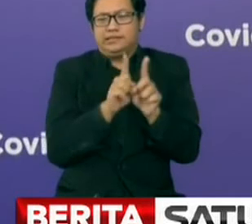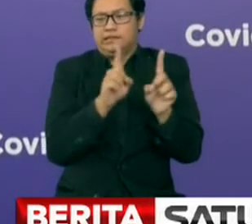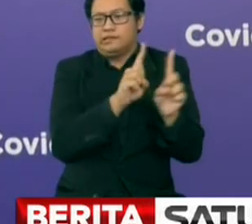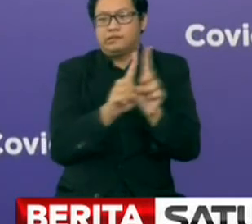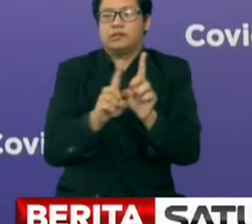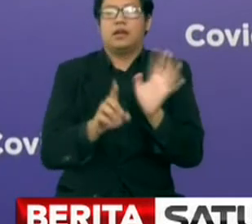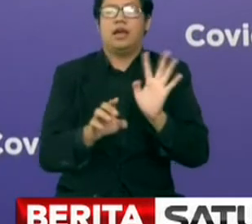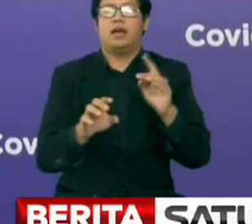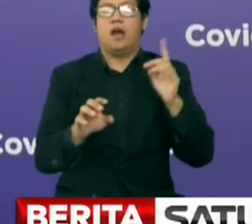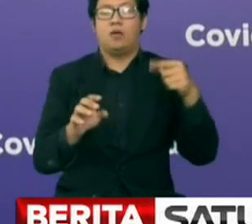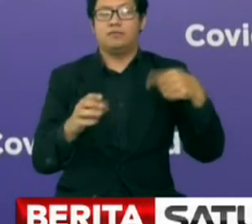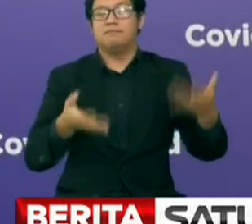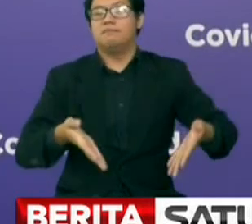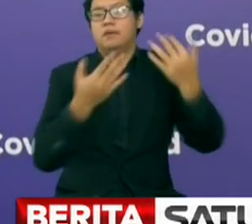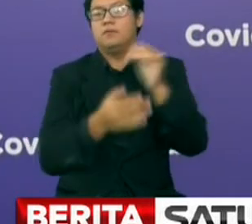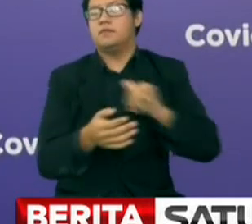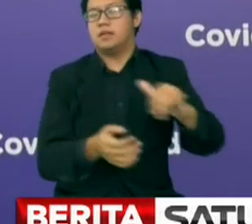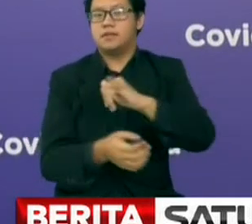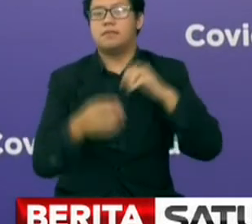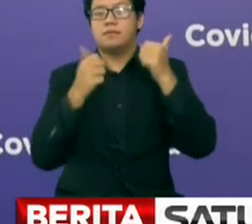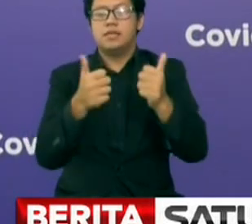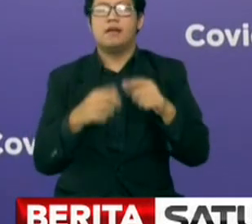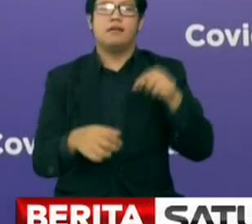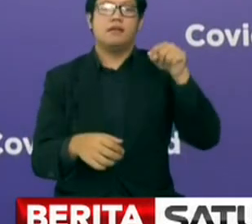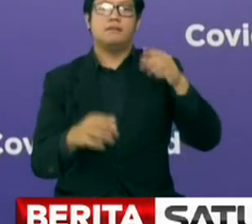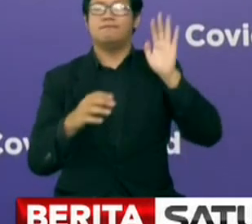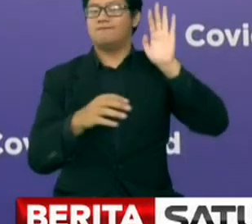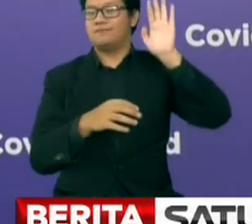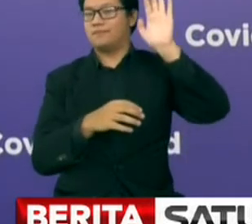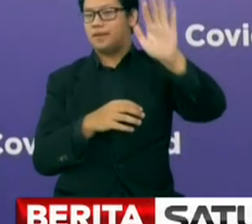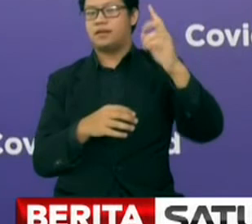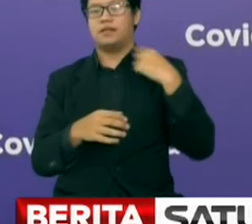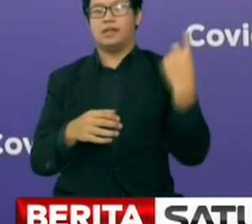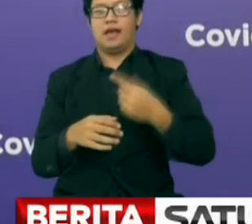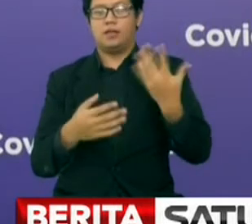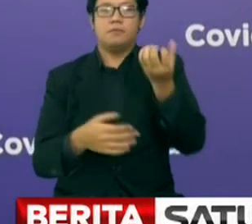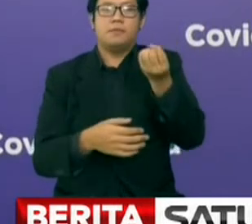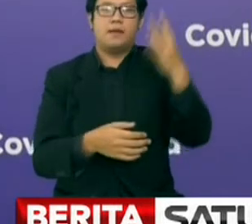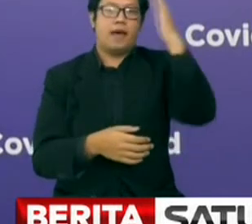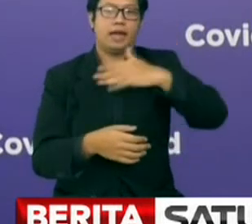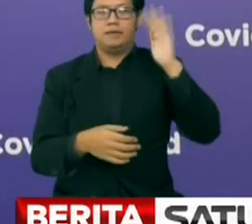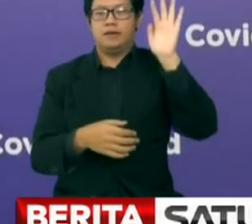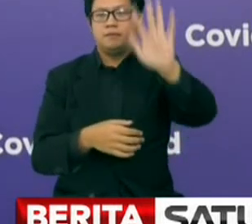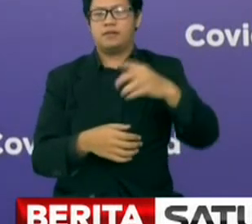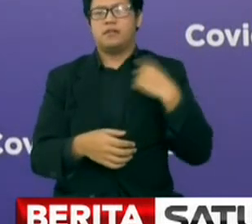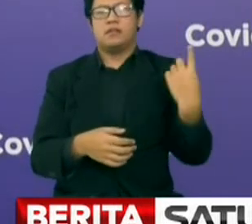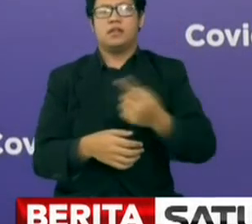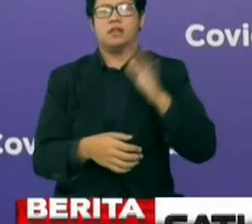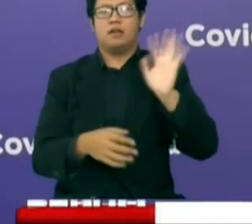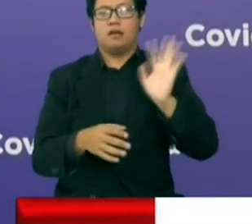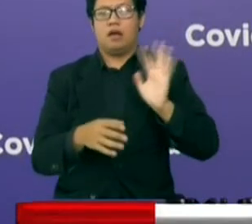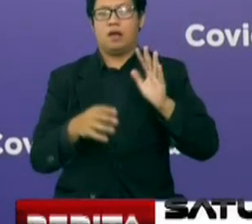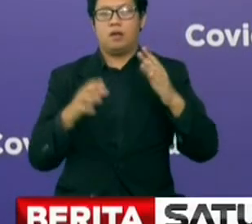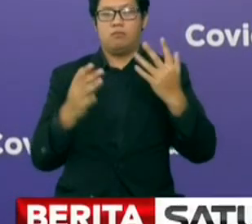ini kemudian bisa kita bangun bersama-sama maka di dalam masa depan kita atau beberapa hari kedepan kita tidak akan lagi